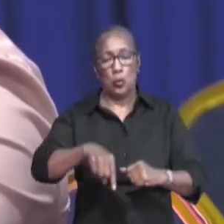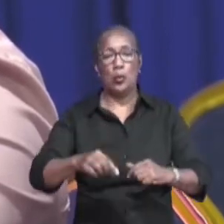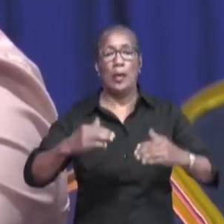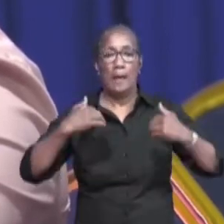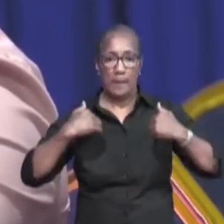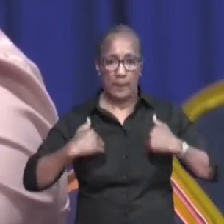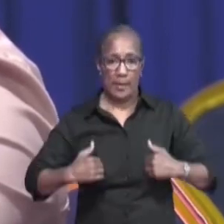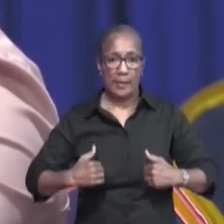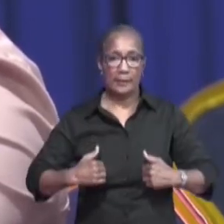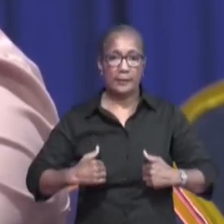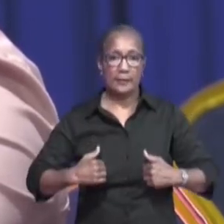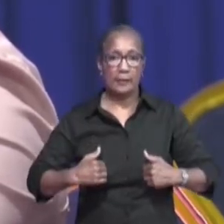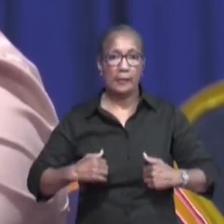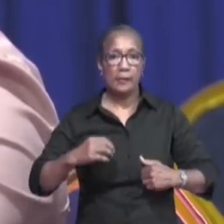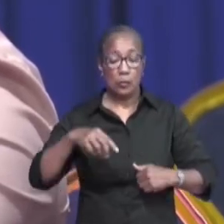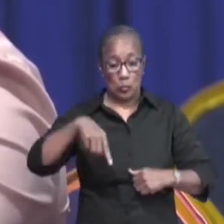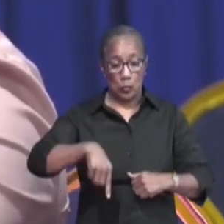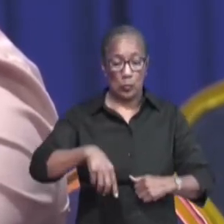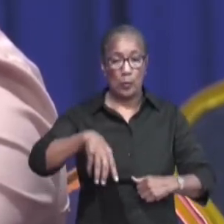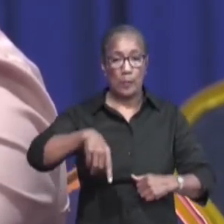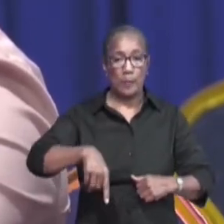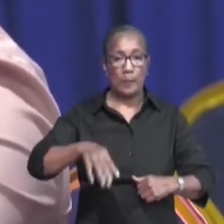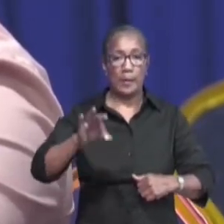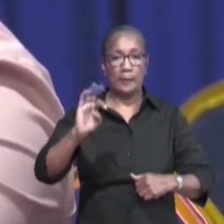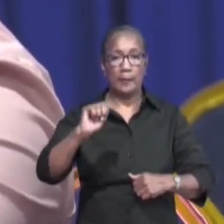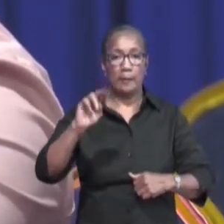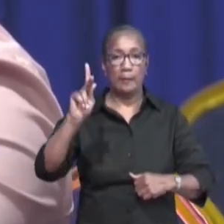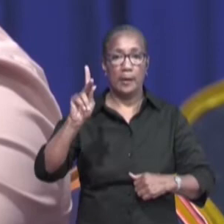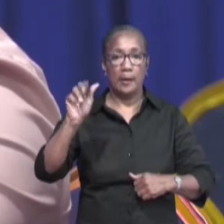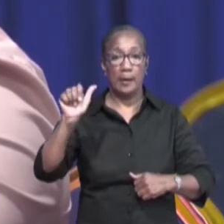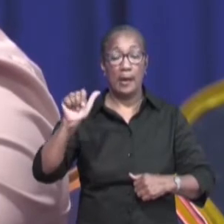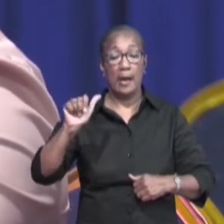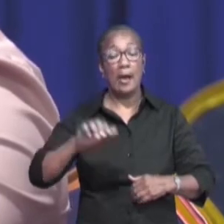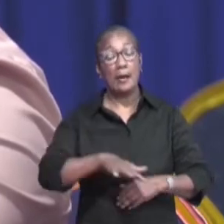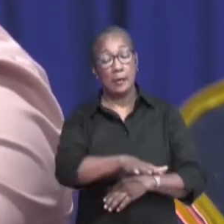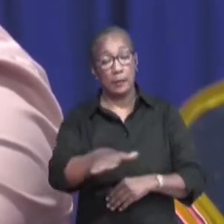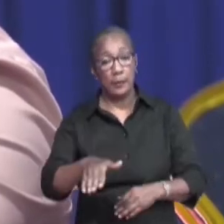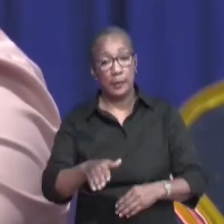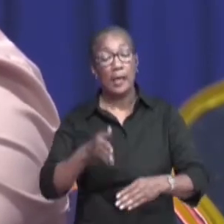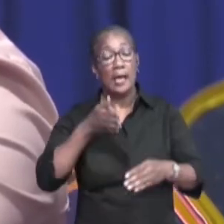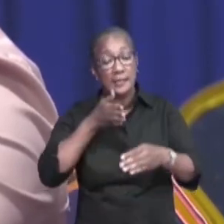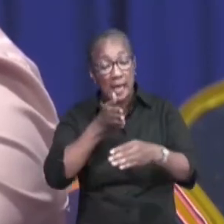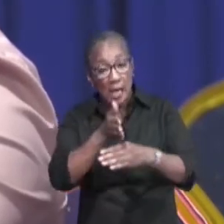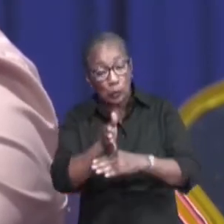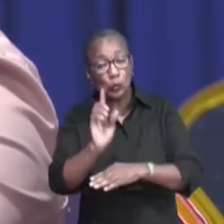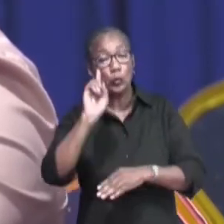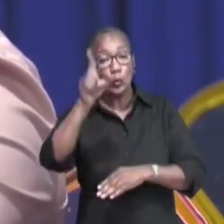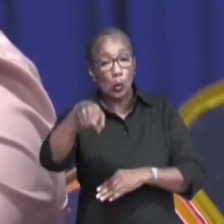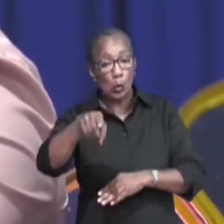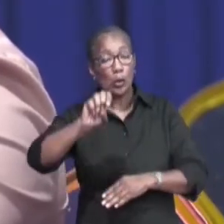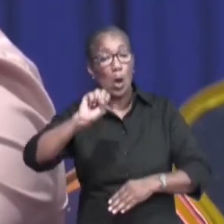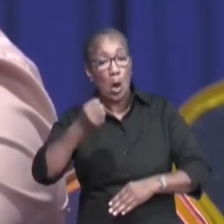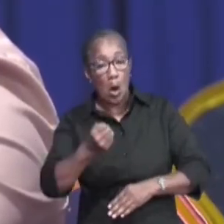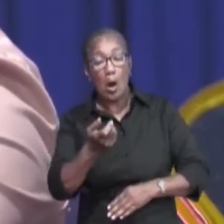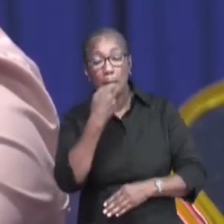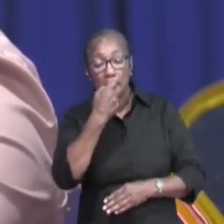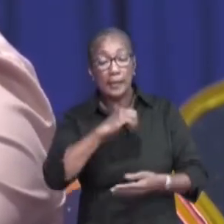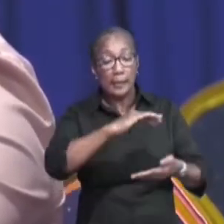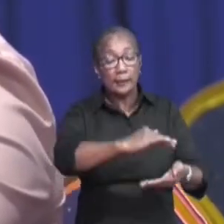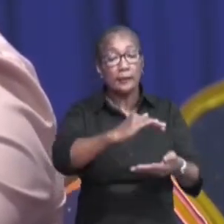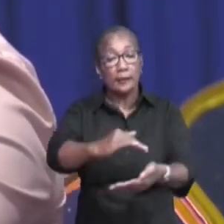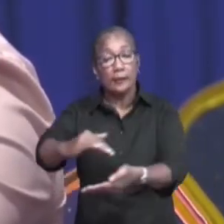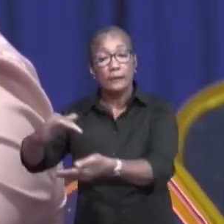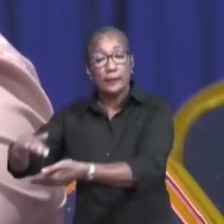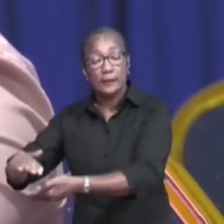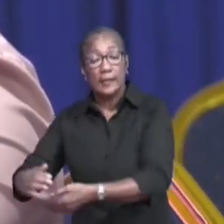desmano ego dem de na pamaka gebied nono de en dat de gomoro fara fucha pakket kong